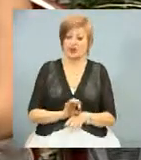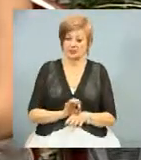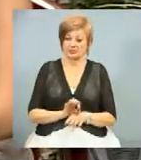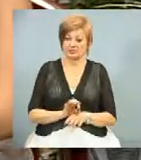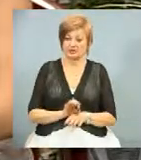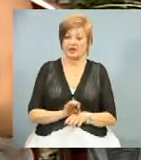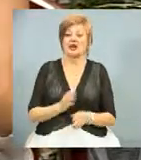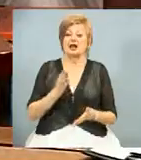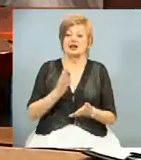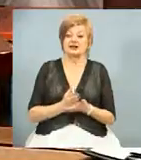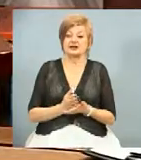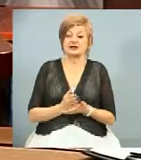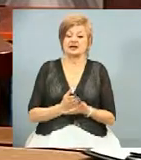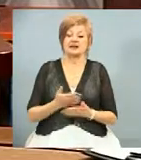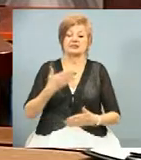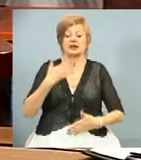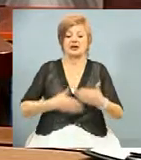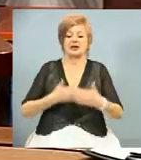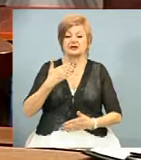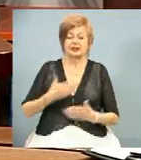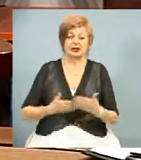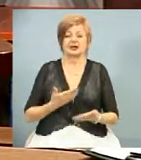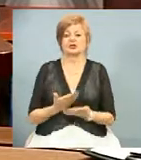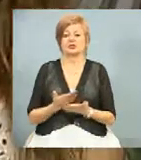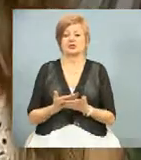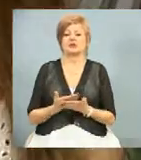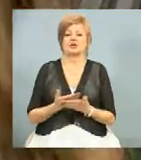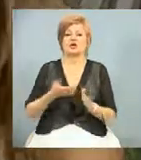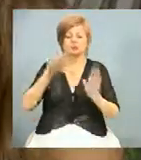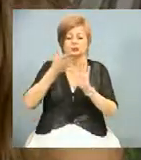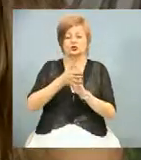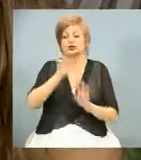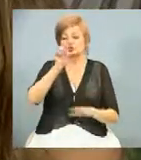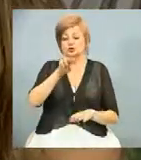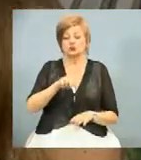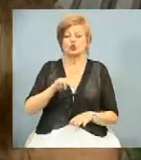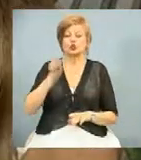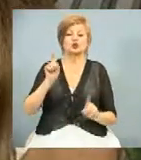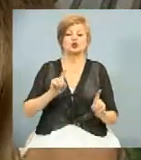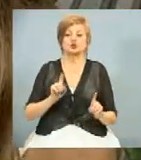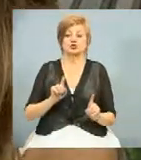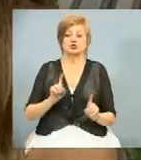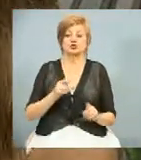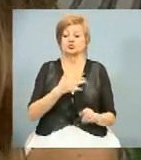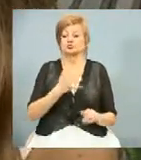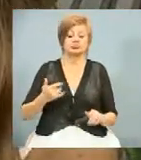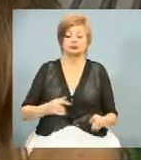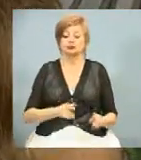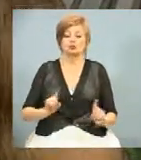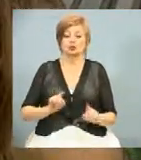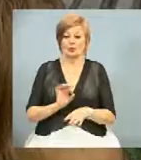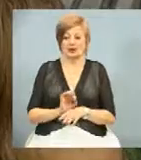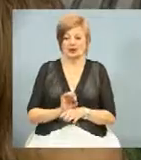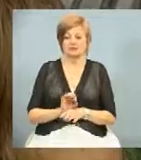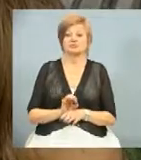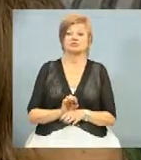ще існують методи різні, там, рентгени, да, де людину просто просвічують, дивляться, що там в неї з органами, там, в якому так. Вони стані, і